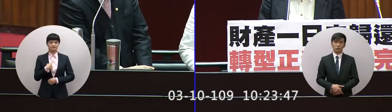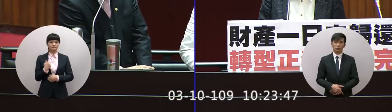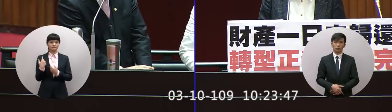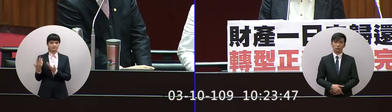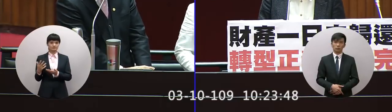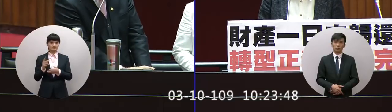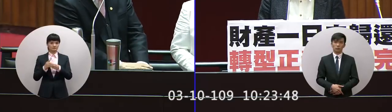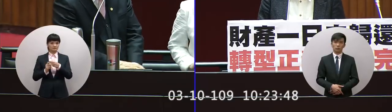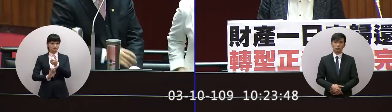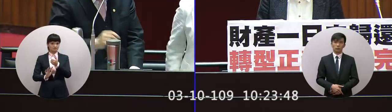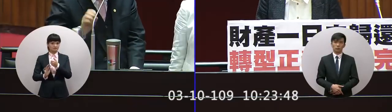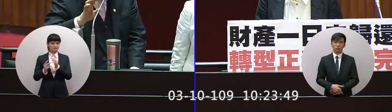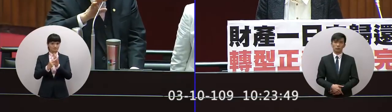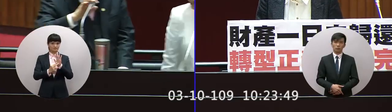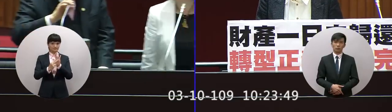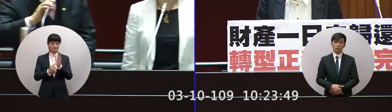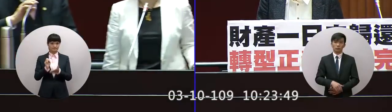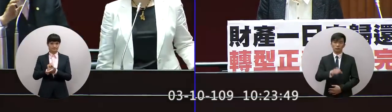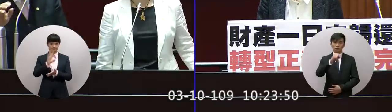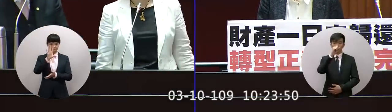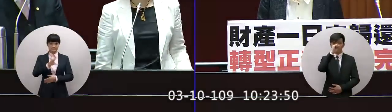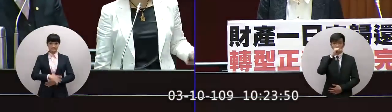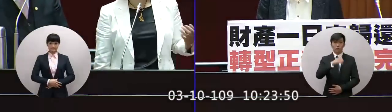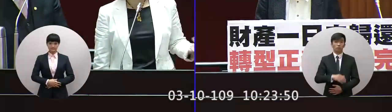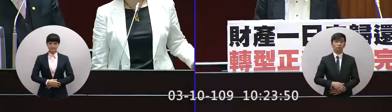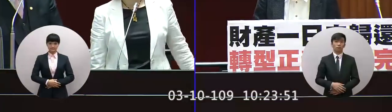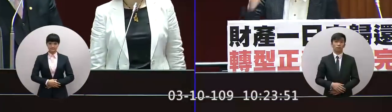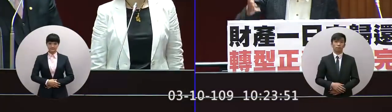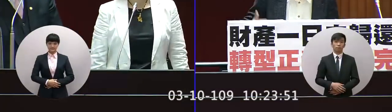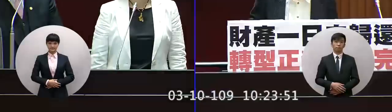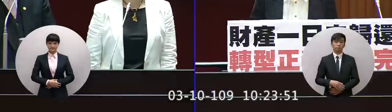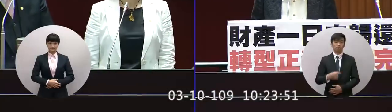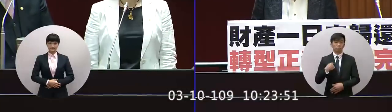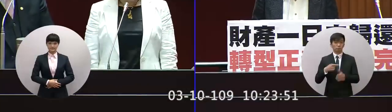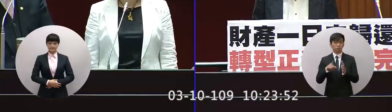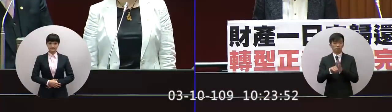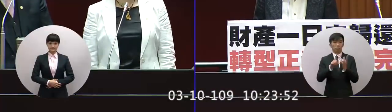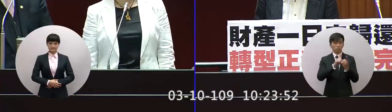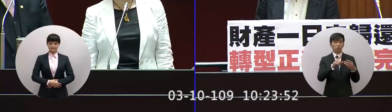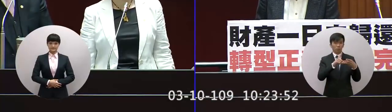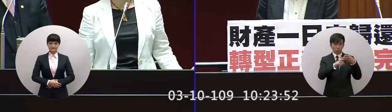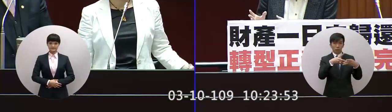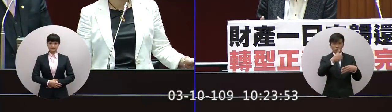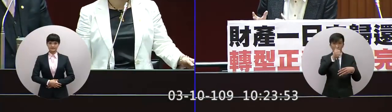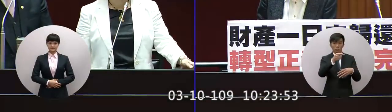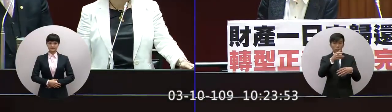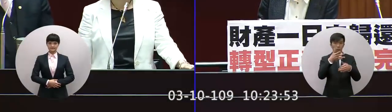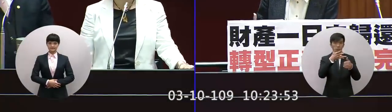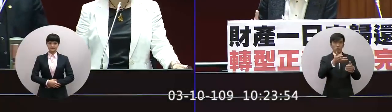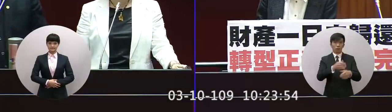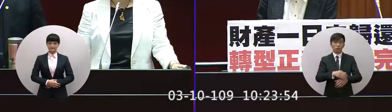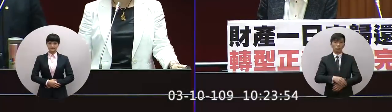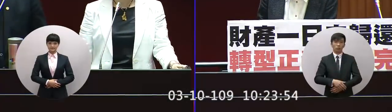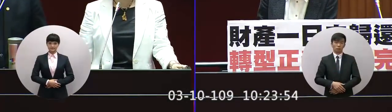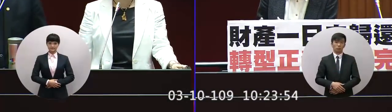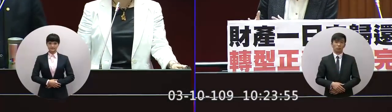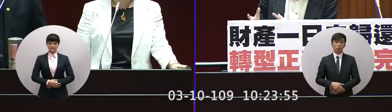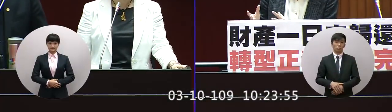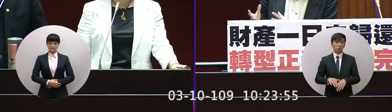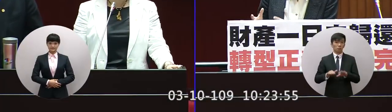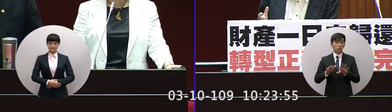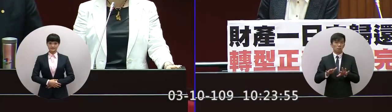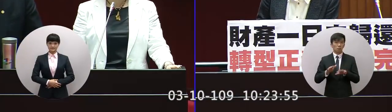委给你做说明一下。 好，那我想是不是我也直接对着主委提出几个问题？因为目前我们可以看到的是